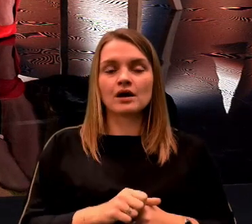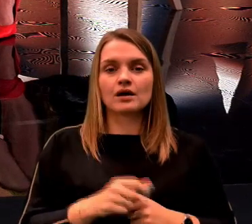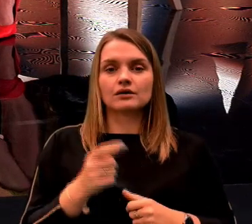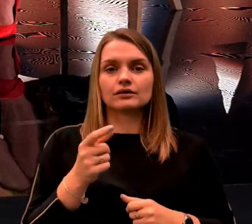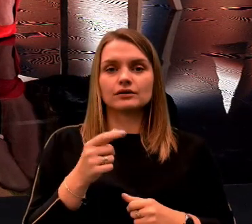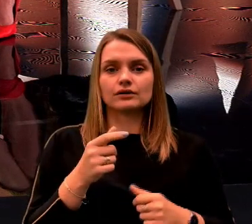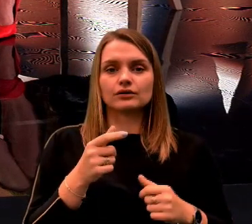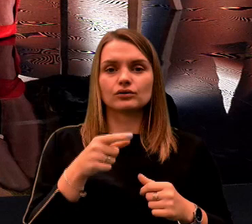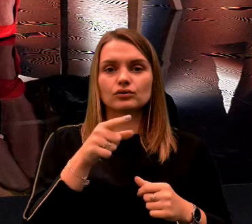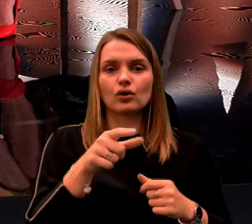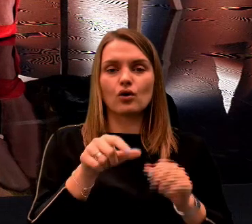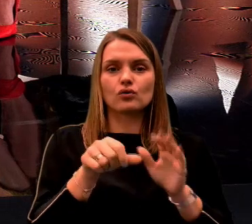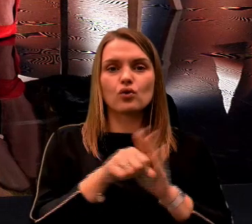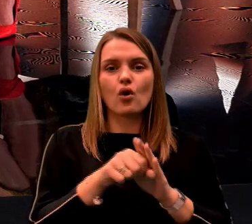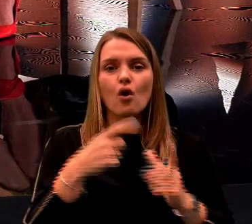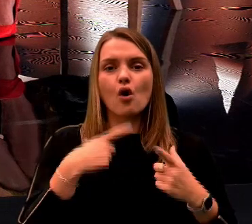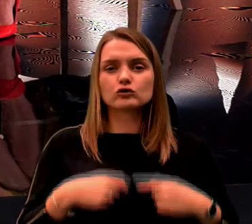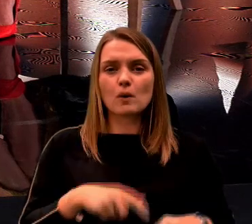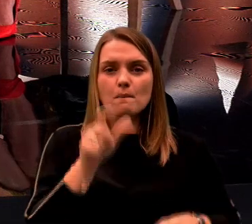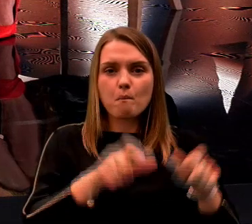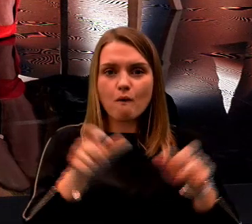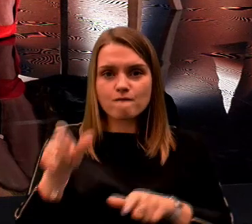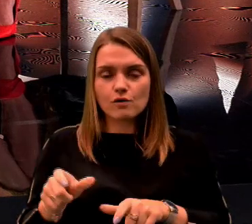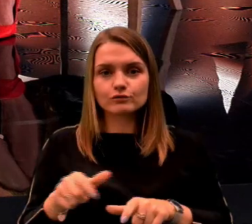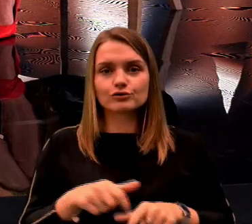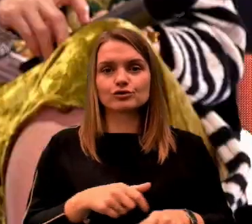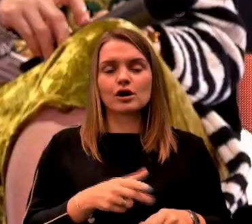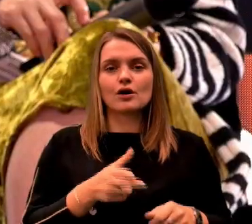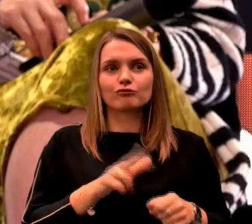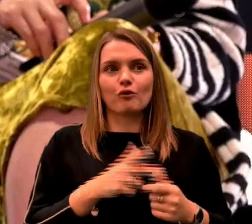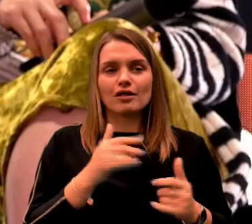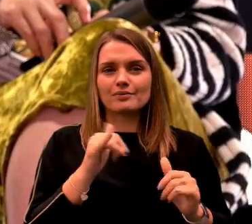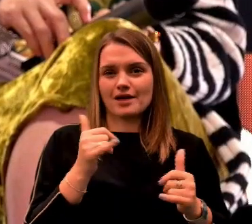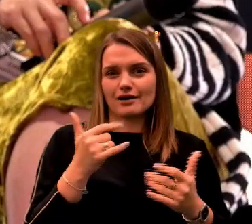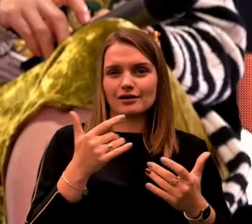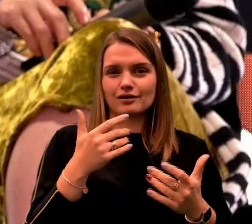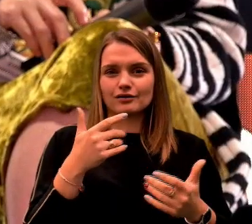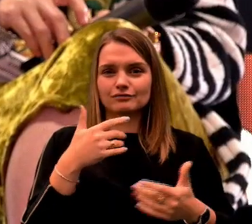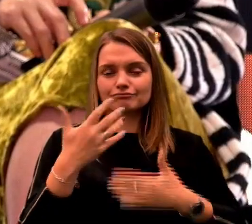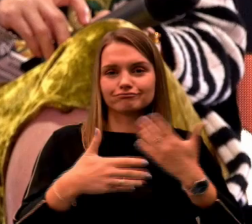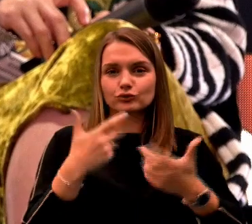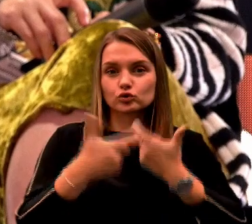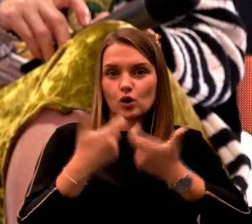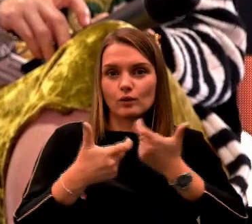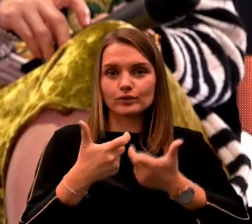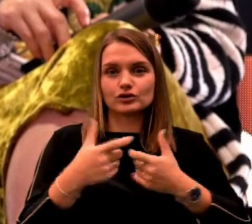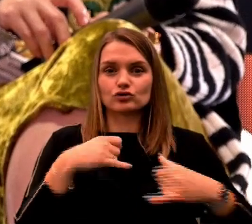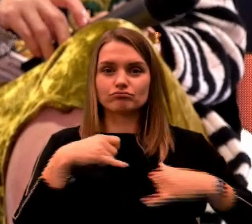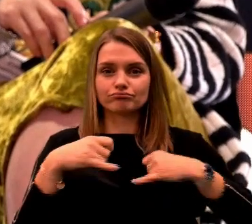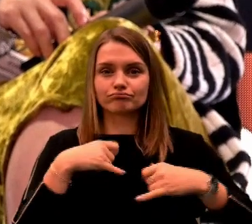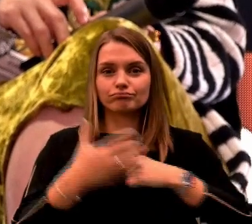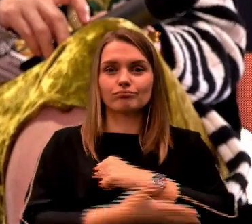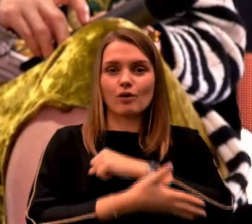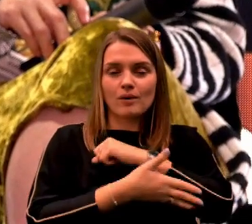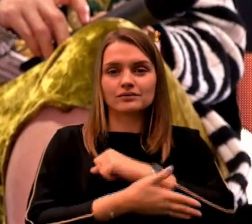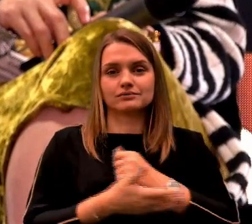wyłącznie do tych osobowości, które tutaj właśnie mogą to pociągnąć w taki czy inny sposób, mają przywództwo oparte o wartości, dobre